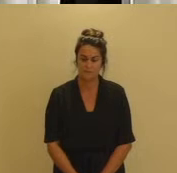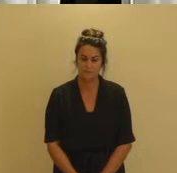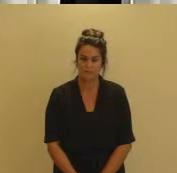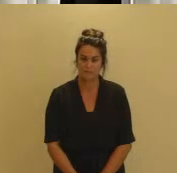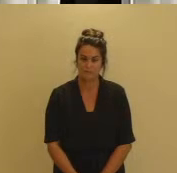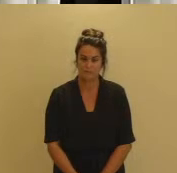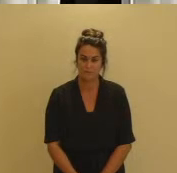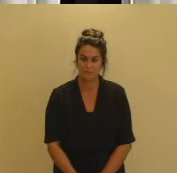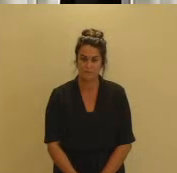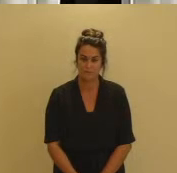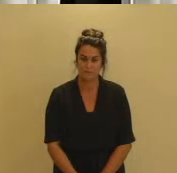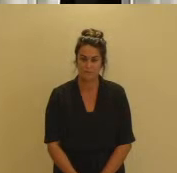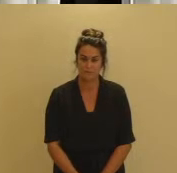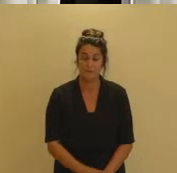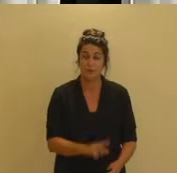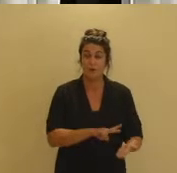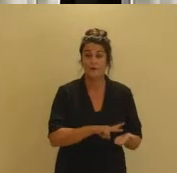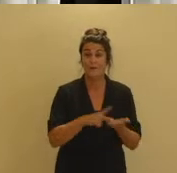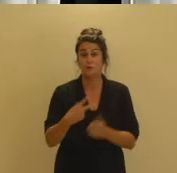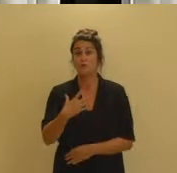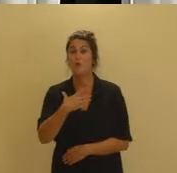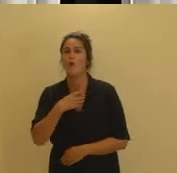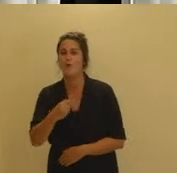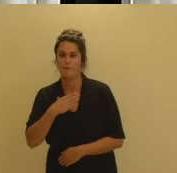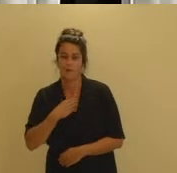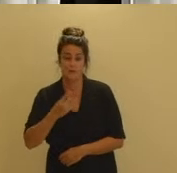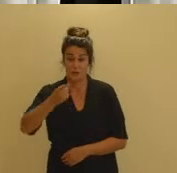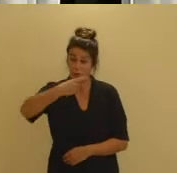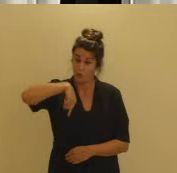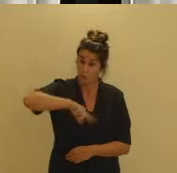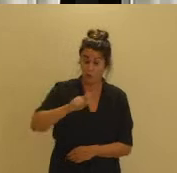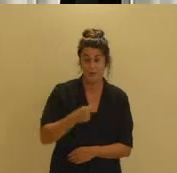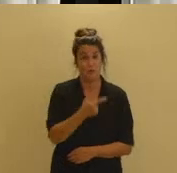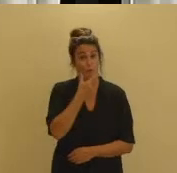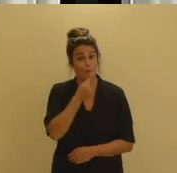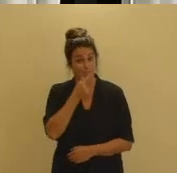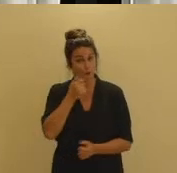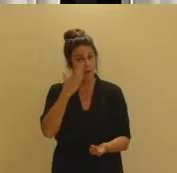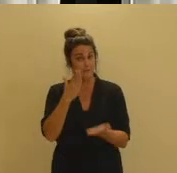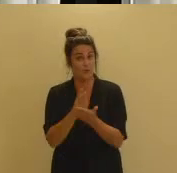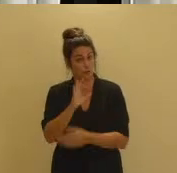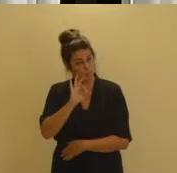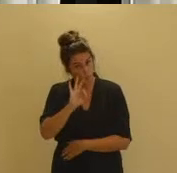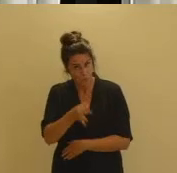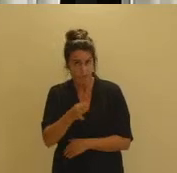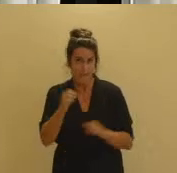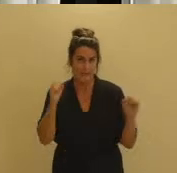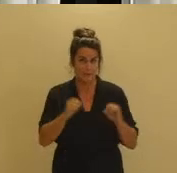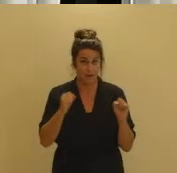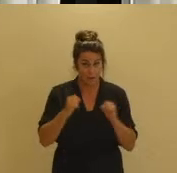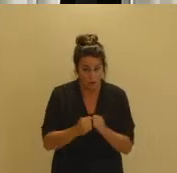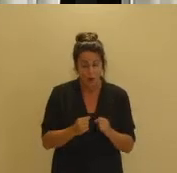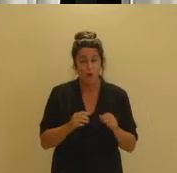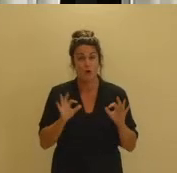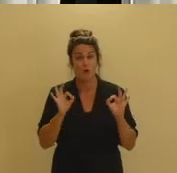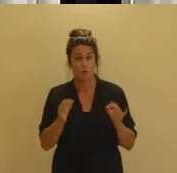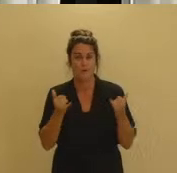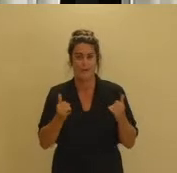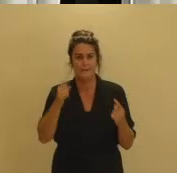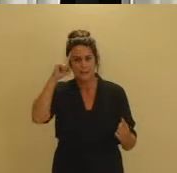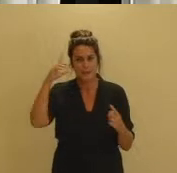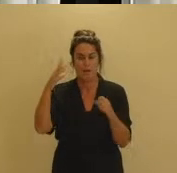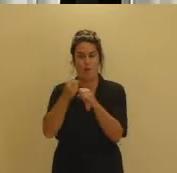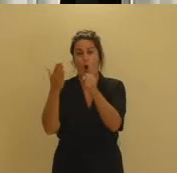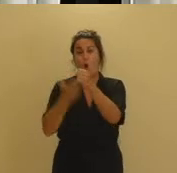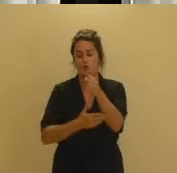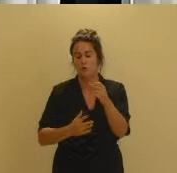dugu. Donc nous sommes évidemment favorables à cette décision. Notre enjeu est de permettre au plus grand nombre de se loger ici et pour atteindre